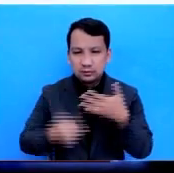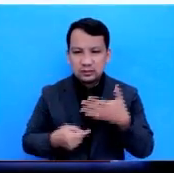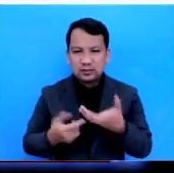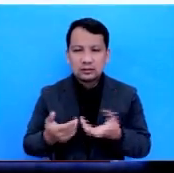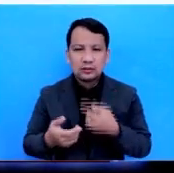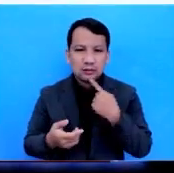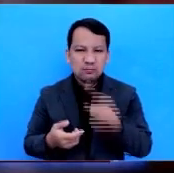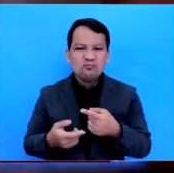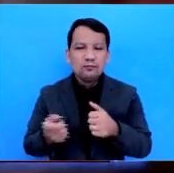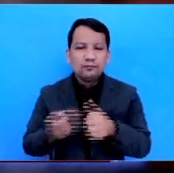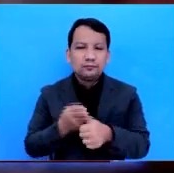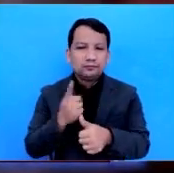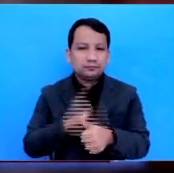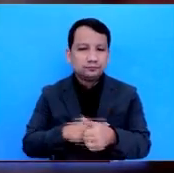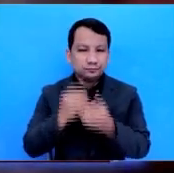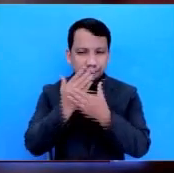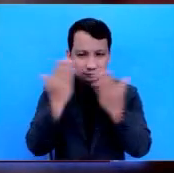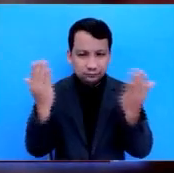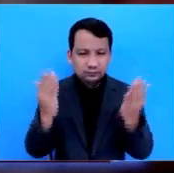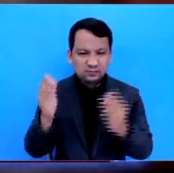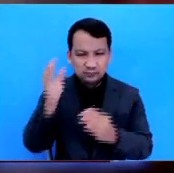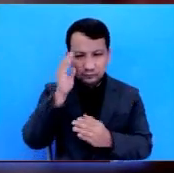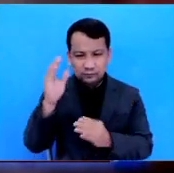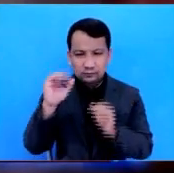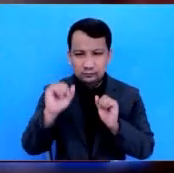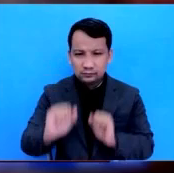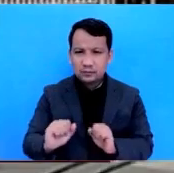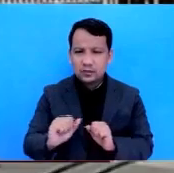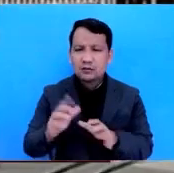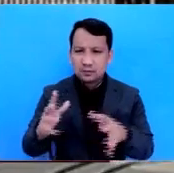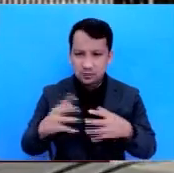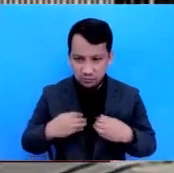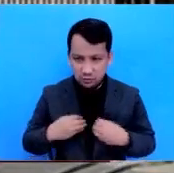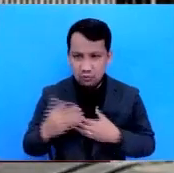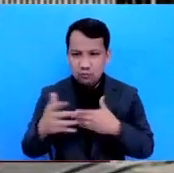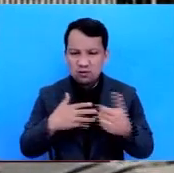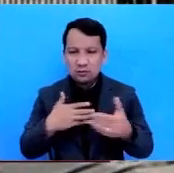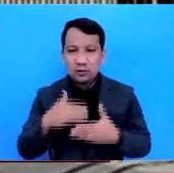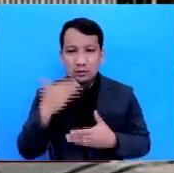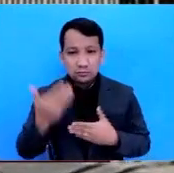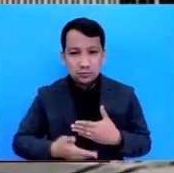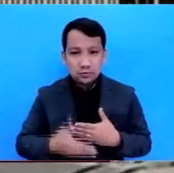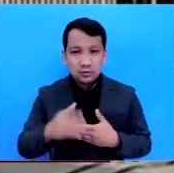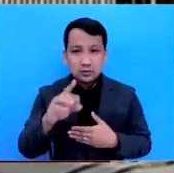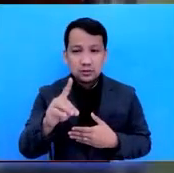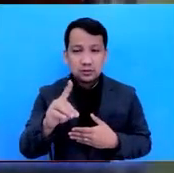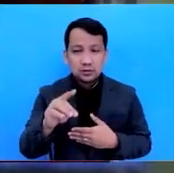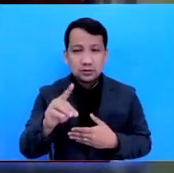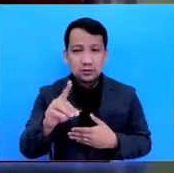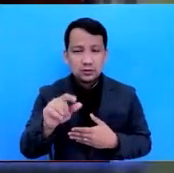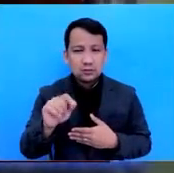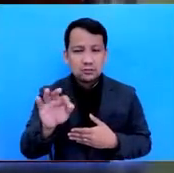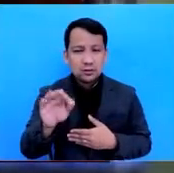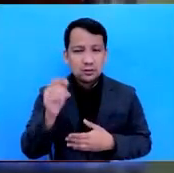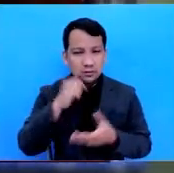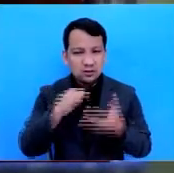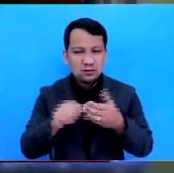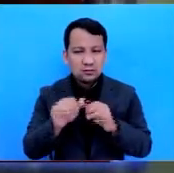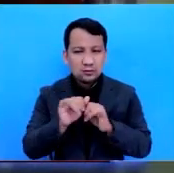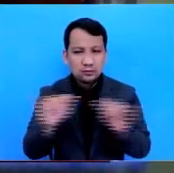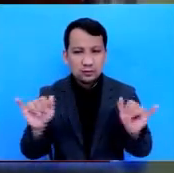Nauna nang sinabi ni Professor Clarita Carlos na tatanggapin niya kung aalukin siyang maging Foreign Affairs Secretary. Sa parehong